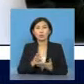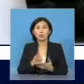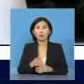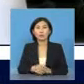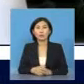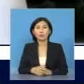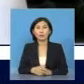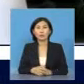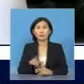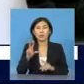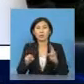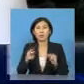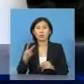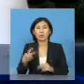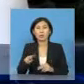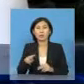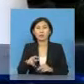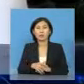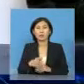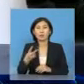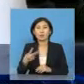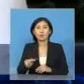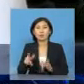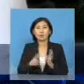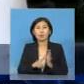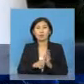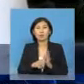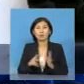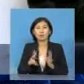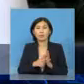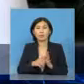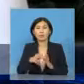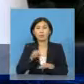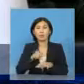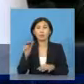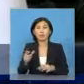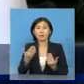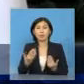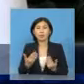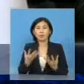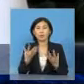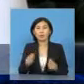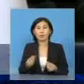отделение рассчитано на 20 до 27-8 больных. На сегодняшний